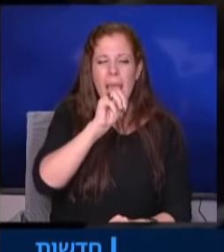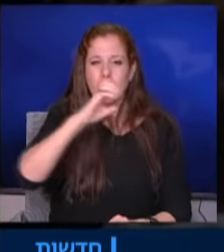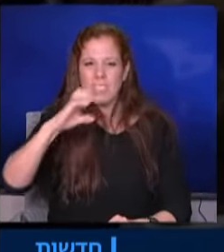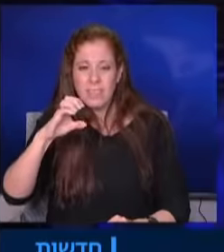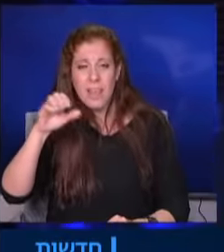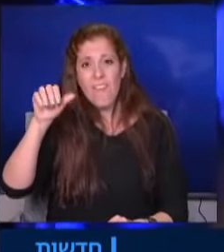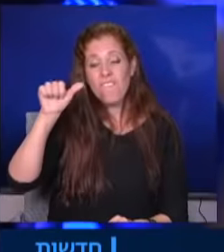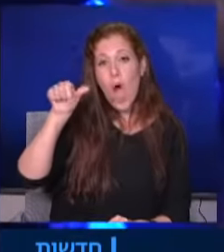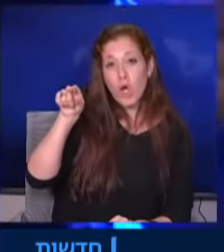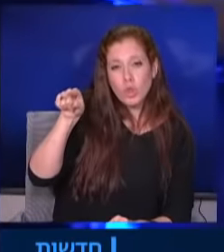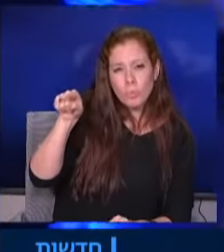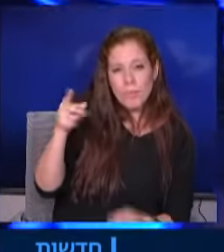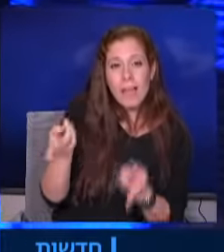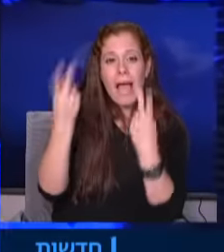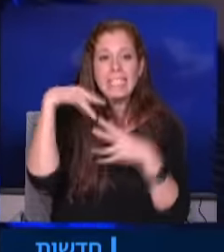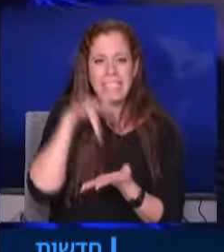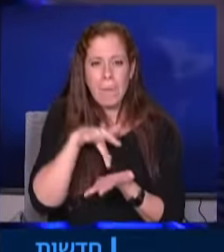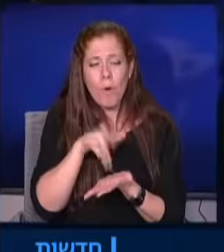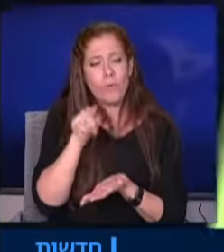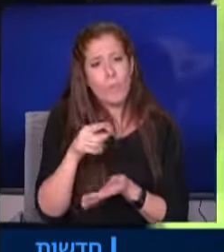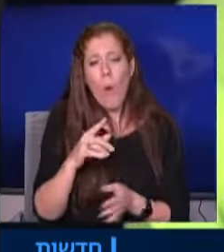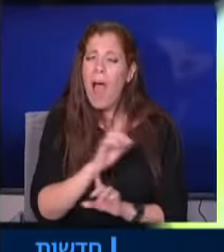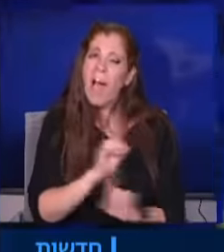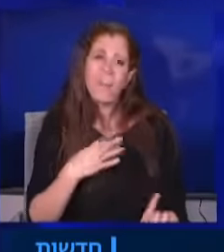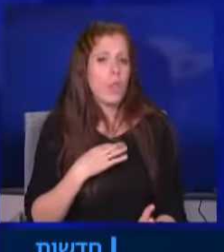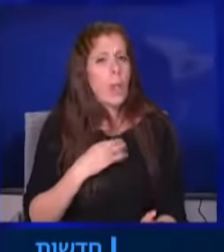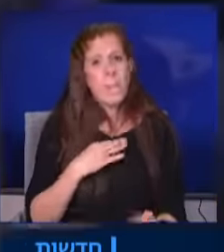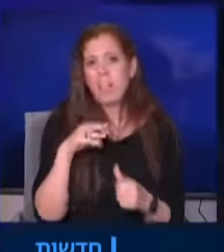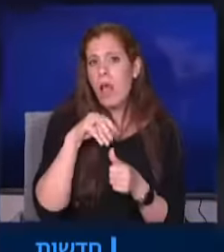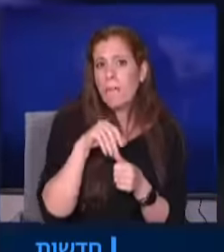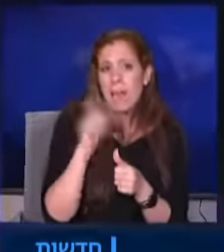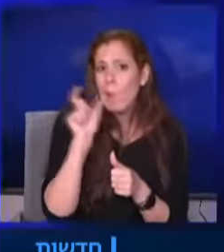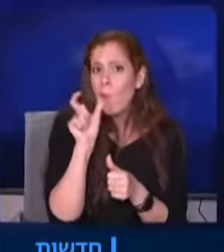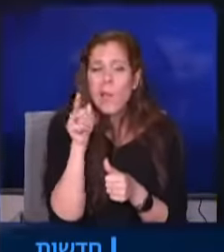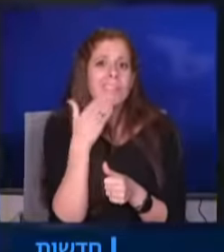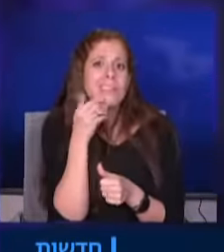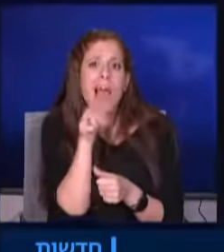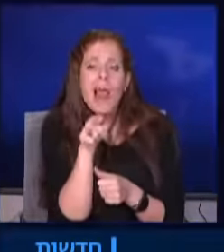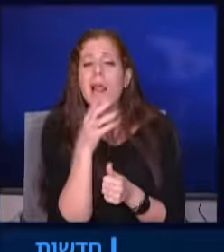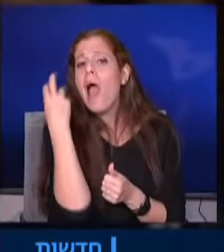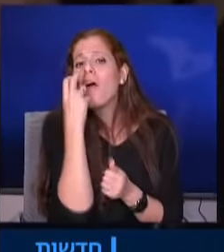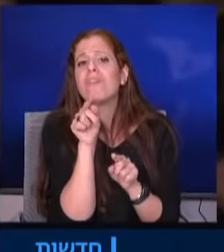אש, חזר למקום שבו לאף אחד לא אכפת אם אתה ארמני, טורקי, ישראלי או ערבי.